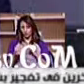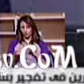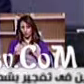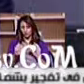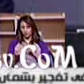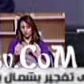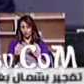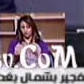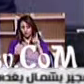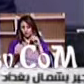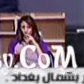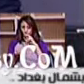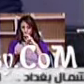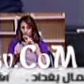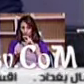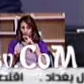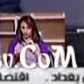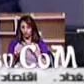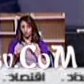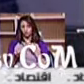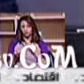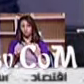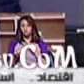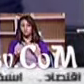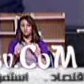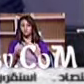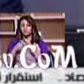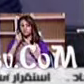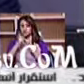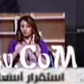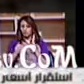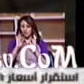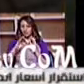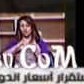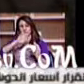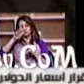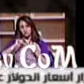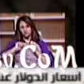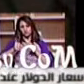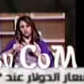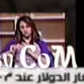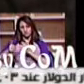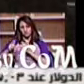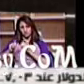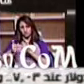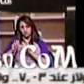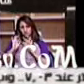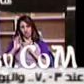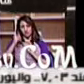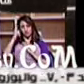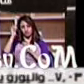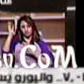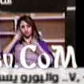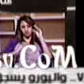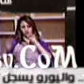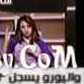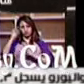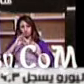لا طبعا احنا محتاجين يعني عشرات الوثائق والمبادرات و يعني محتاجين عشرات العقلاء